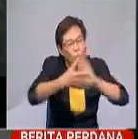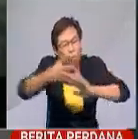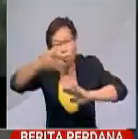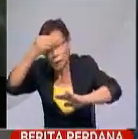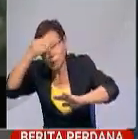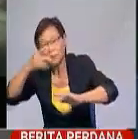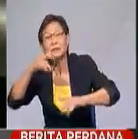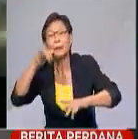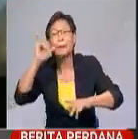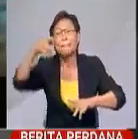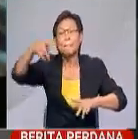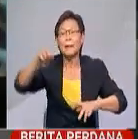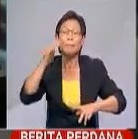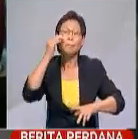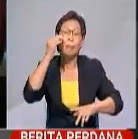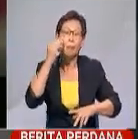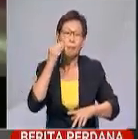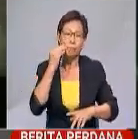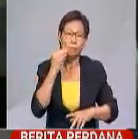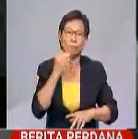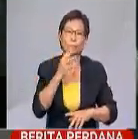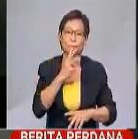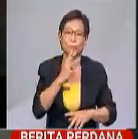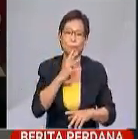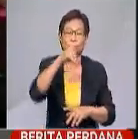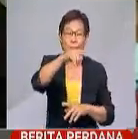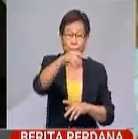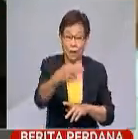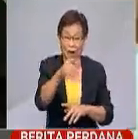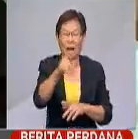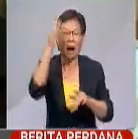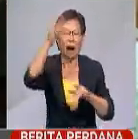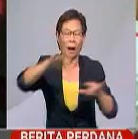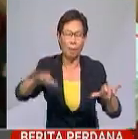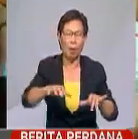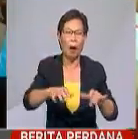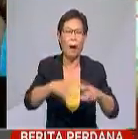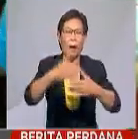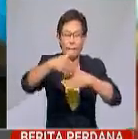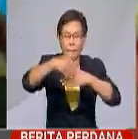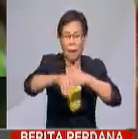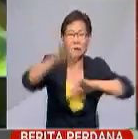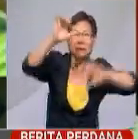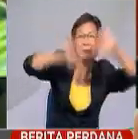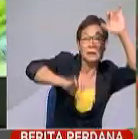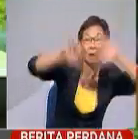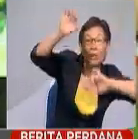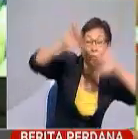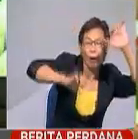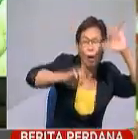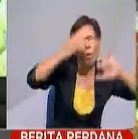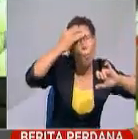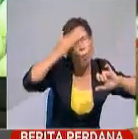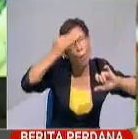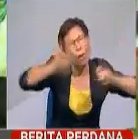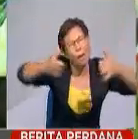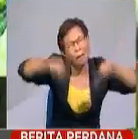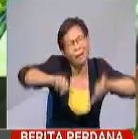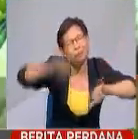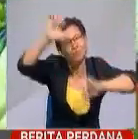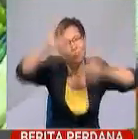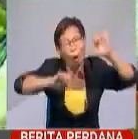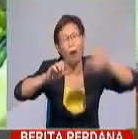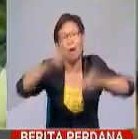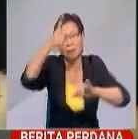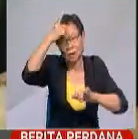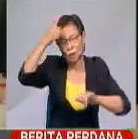Semalam, Perdana Menteri Tun Dr. Mahathir Mohamad menyatakan PH akan melakukan pasca nilai bagi mencari punca kekalahan. Datuk